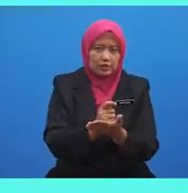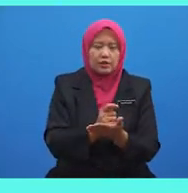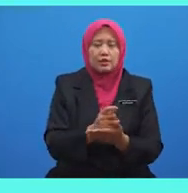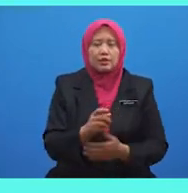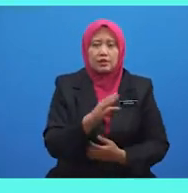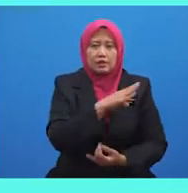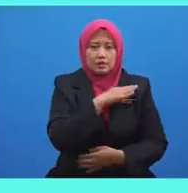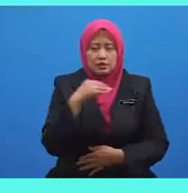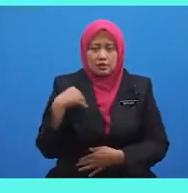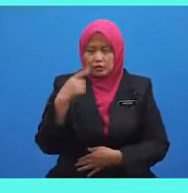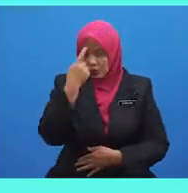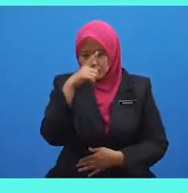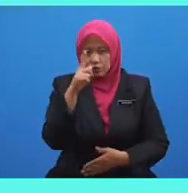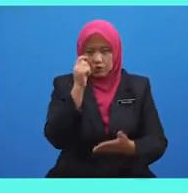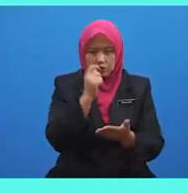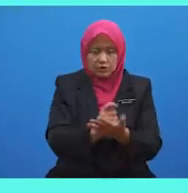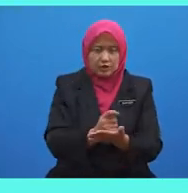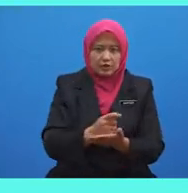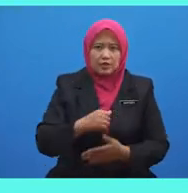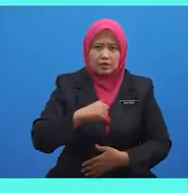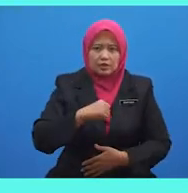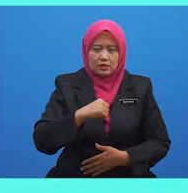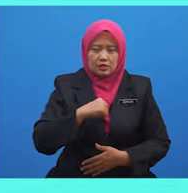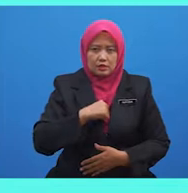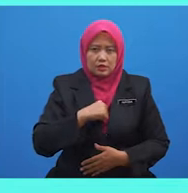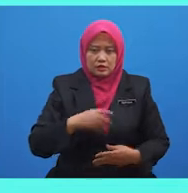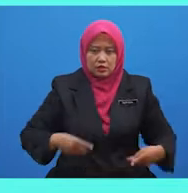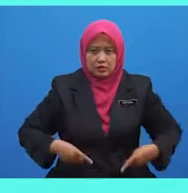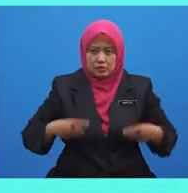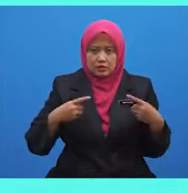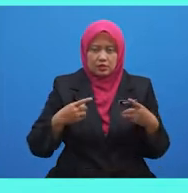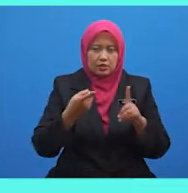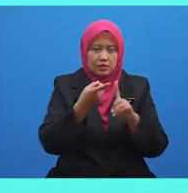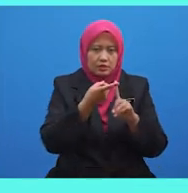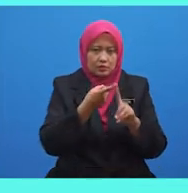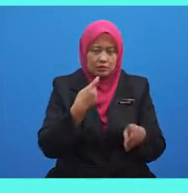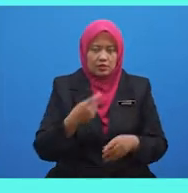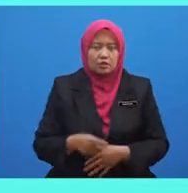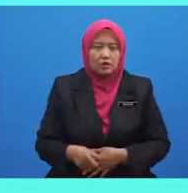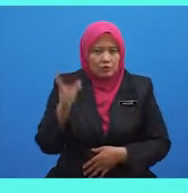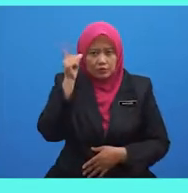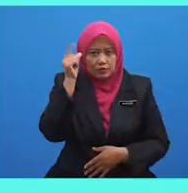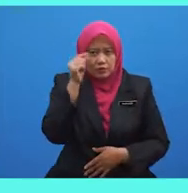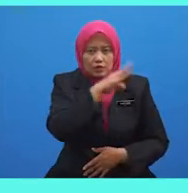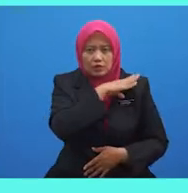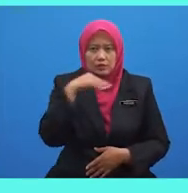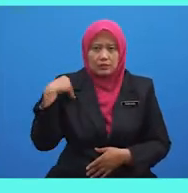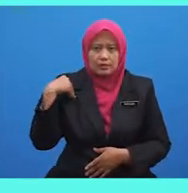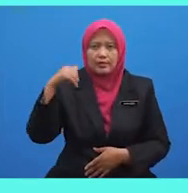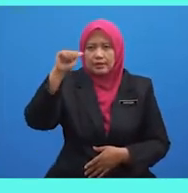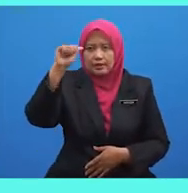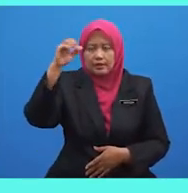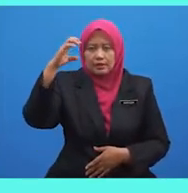muslihat mempertahankan diri daripada ancaman Portugis dan Aceh. Strategi seterusnya